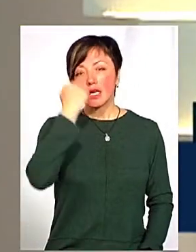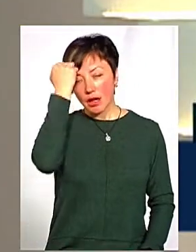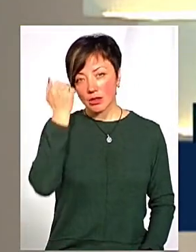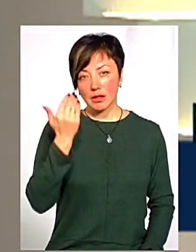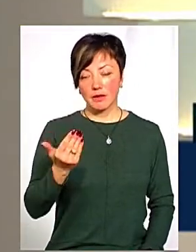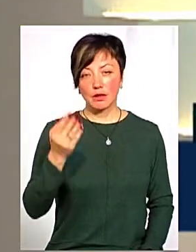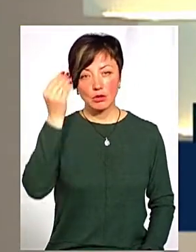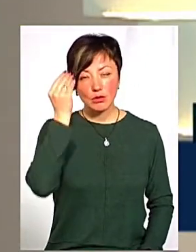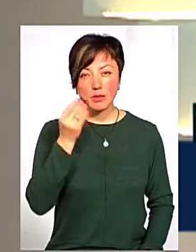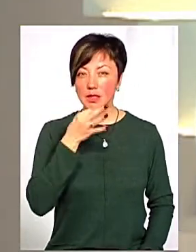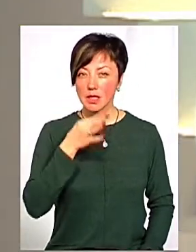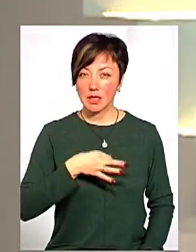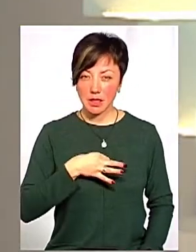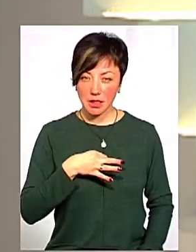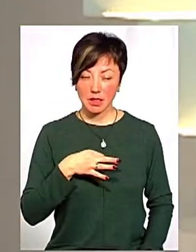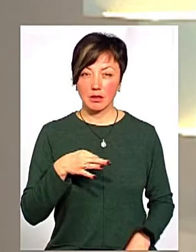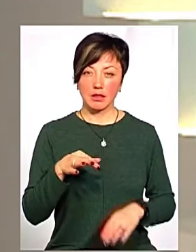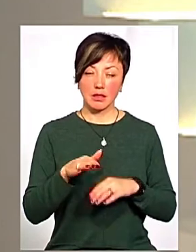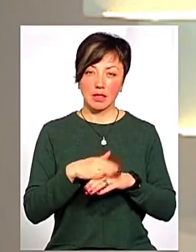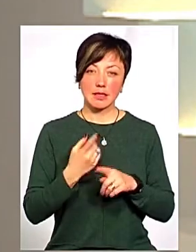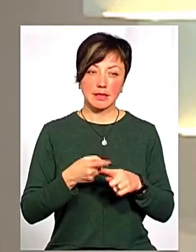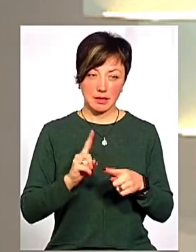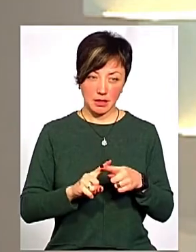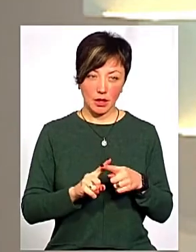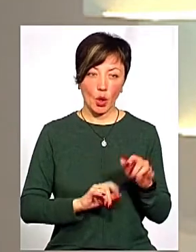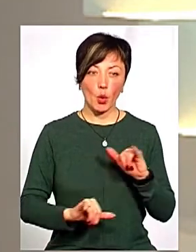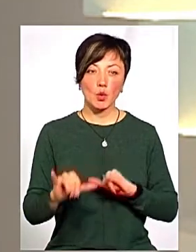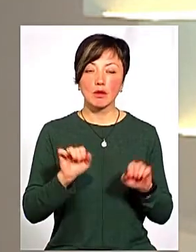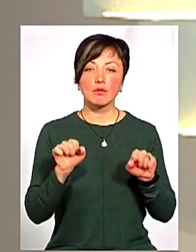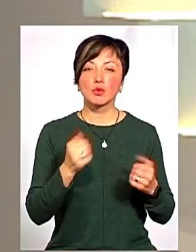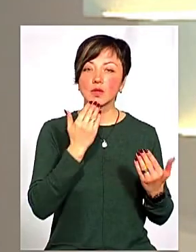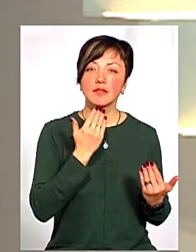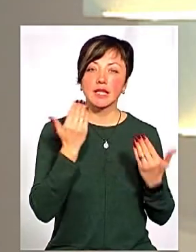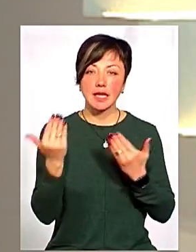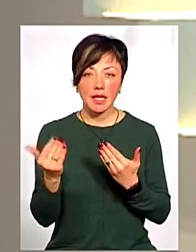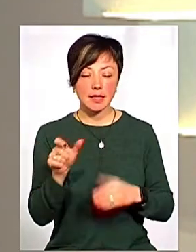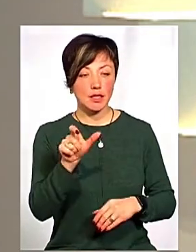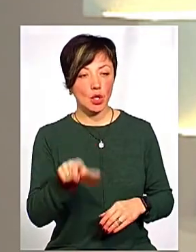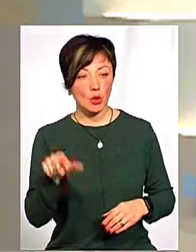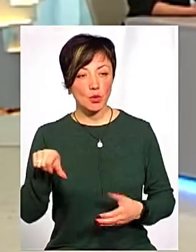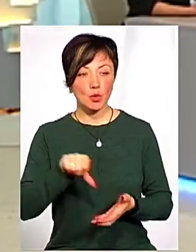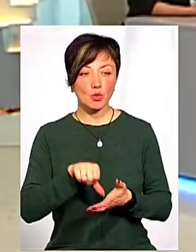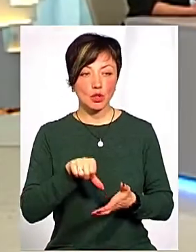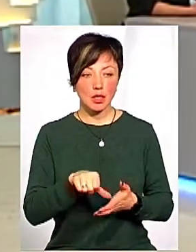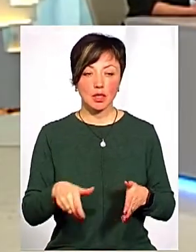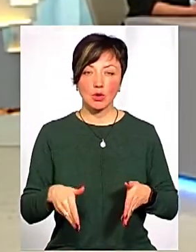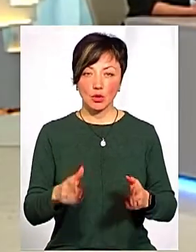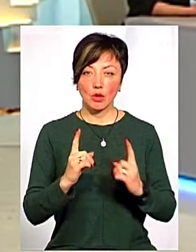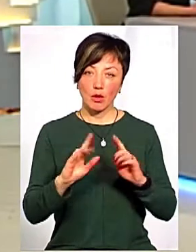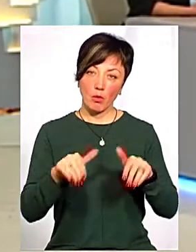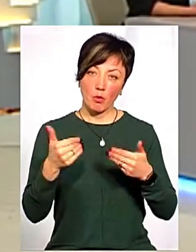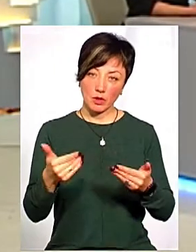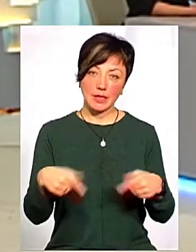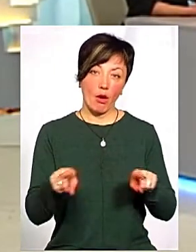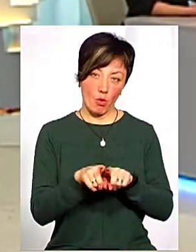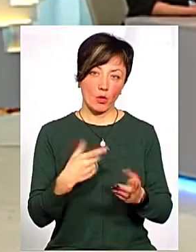думку. Скажіть, Роксолано, чи це куди можуть звертатися люди, от учасники дорожнього руху, із своїми